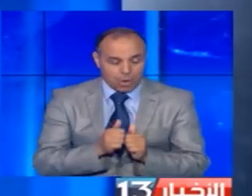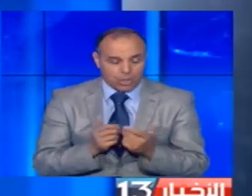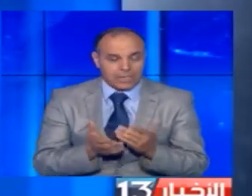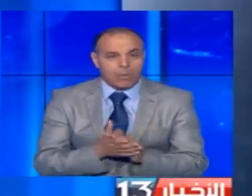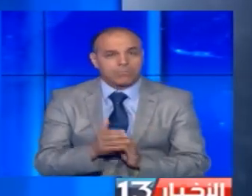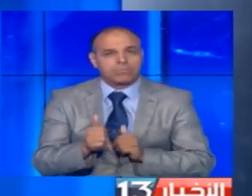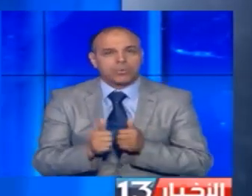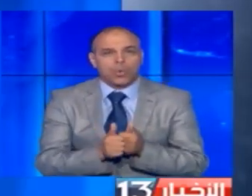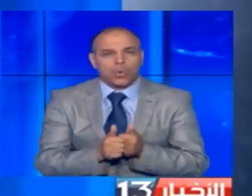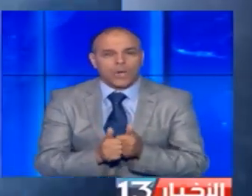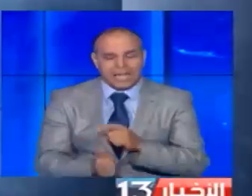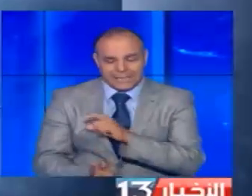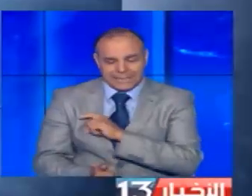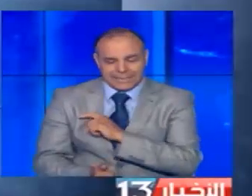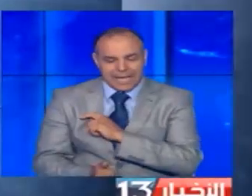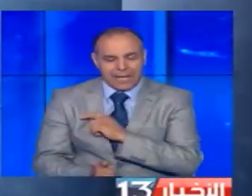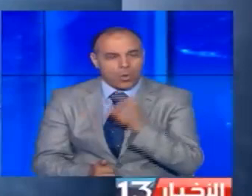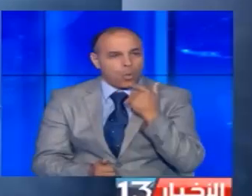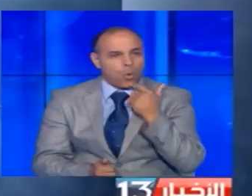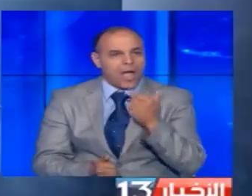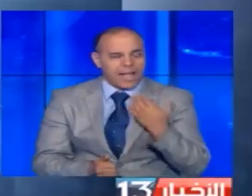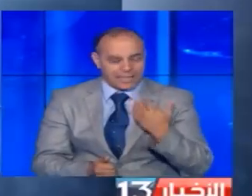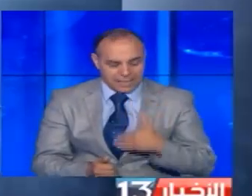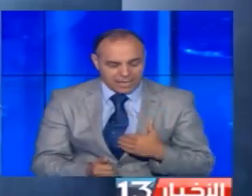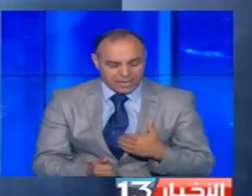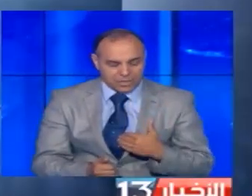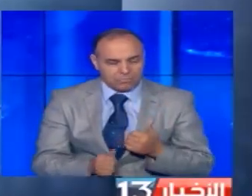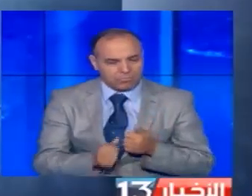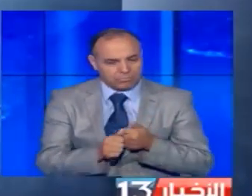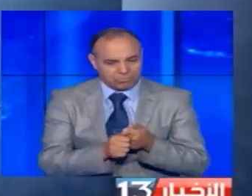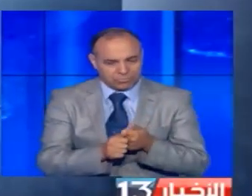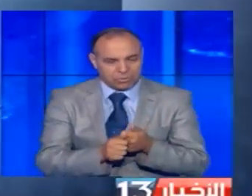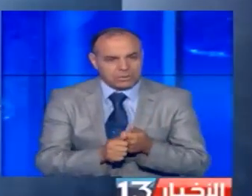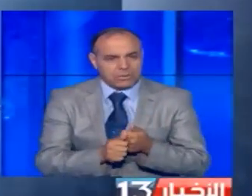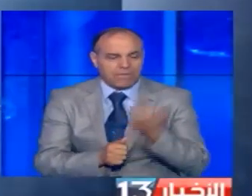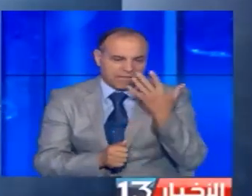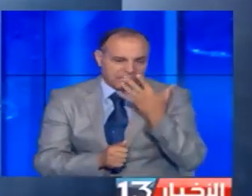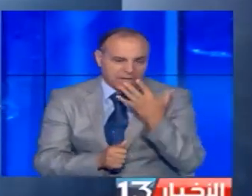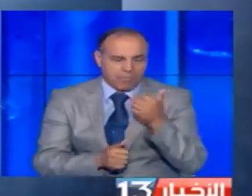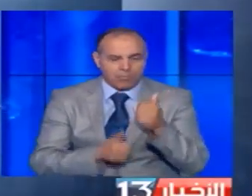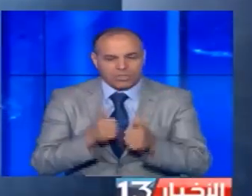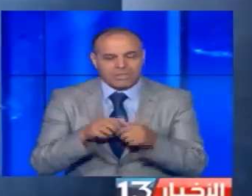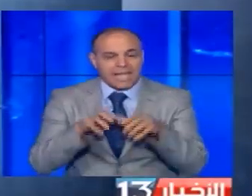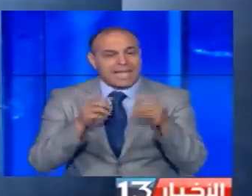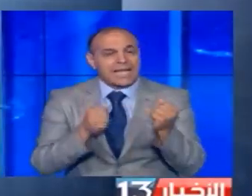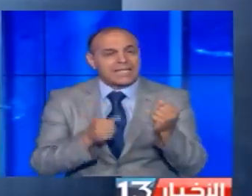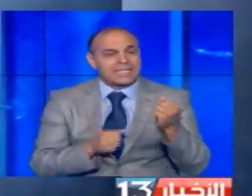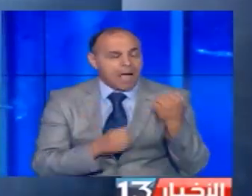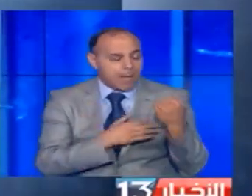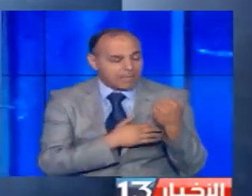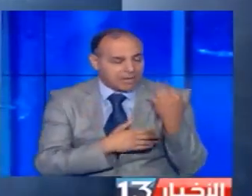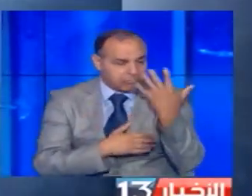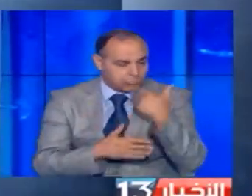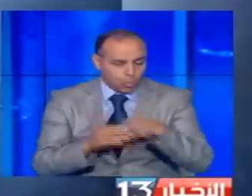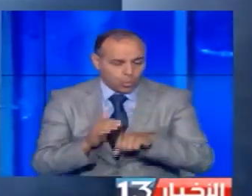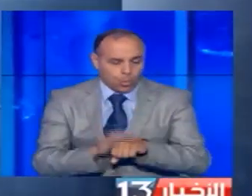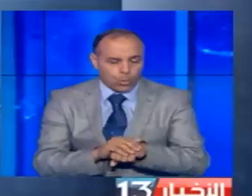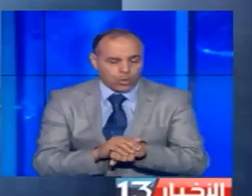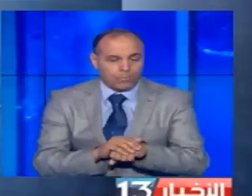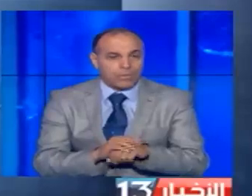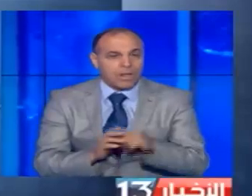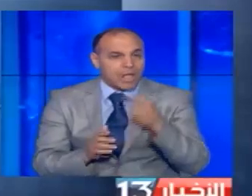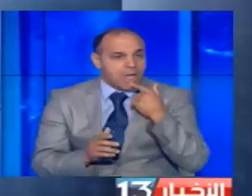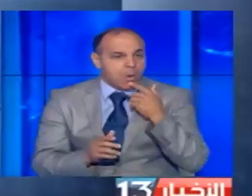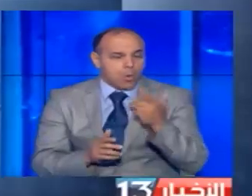يتابع كل من النجم الرياضي الساحلي والترجي الرياضي مسيرتهما القريه في مسابقه كاس رابطه الابطال لكره القدم عندما يحل